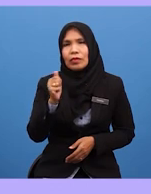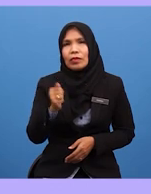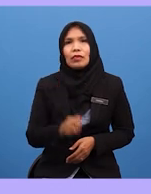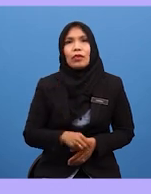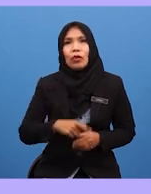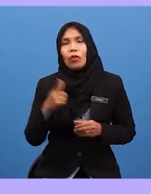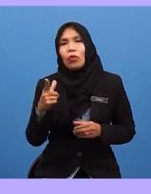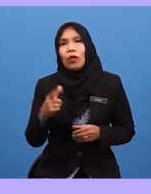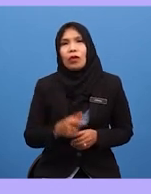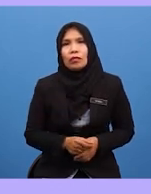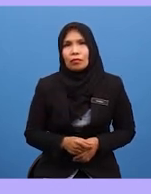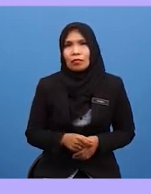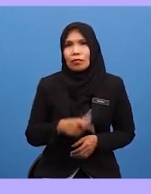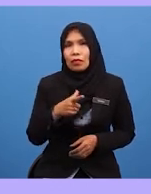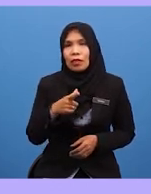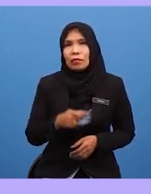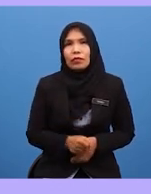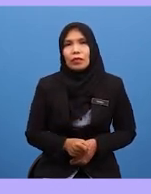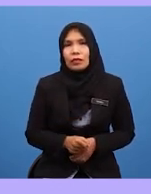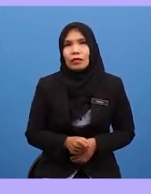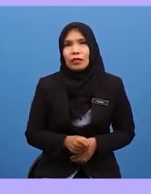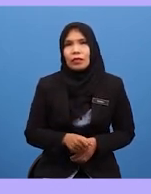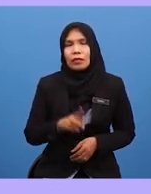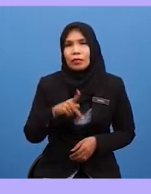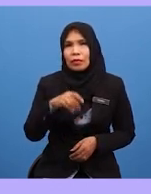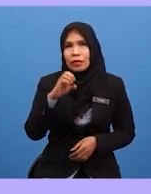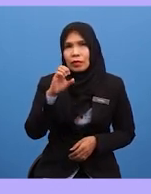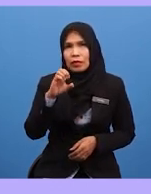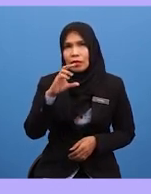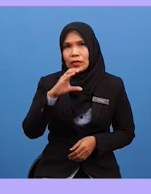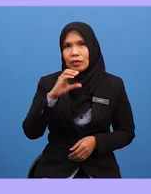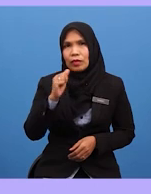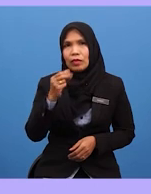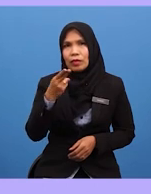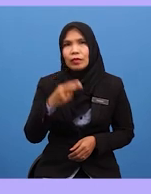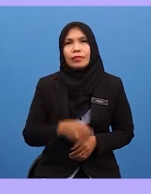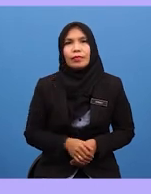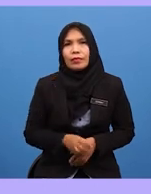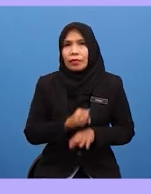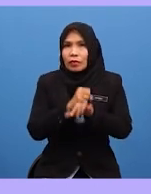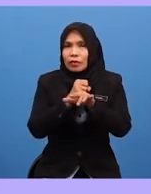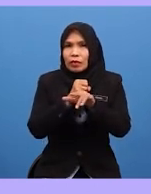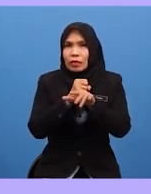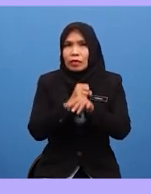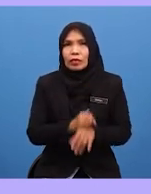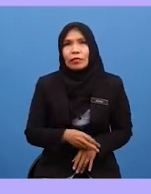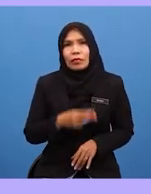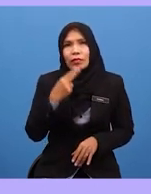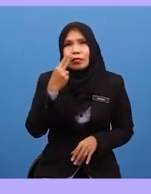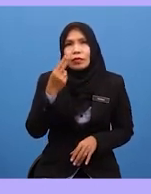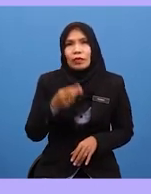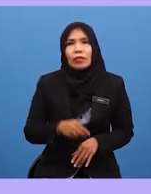Selepas itu, serangga akan menyedot lebih banyak udara sebelum